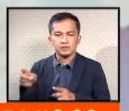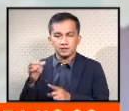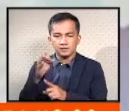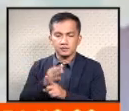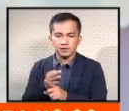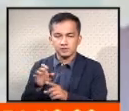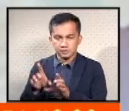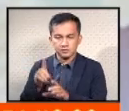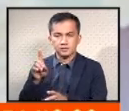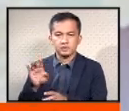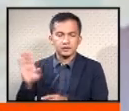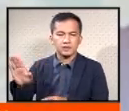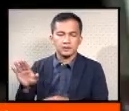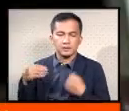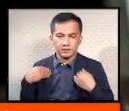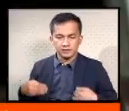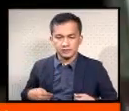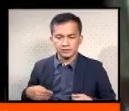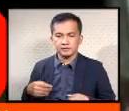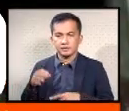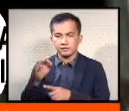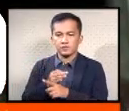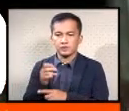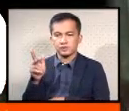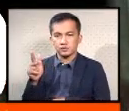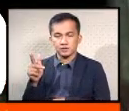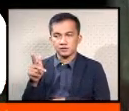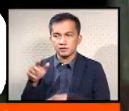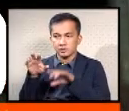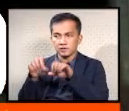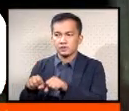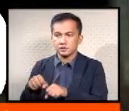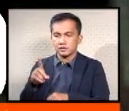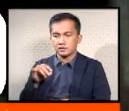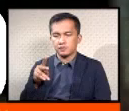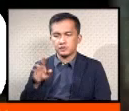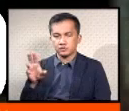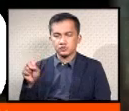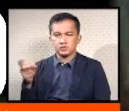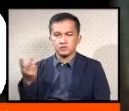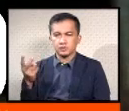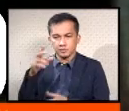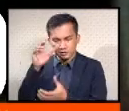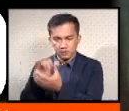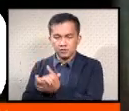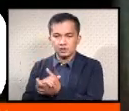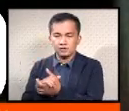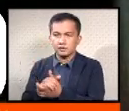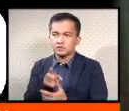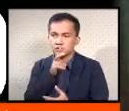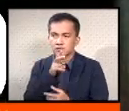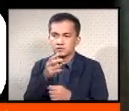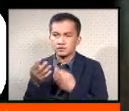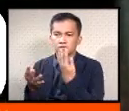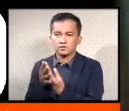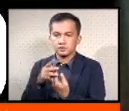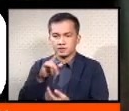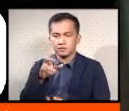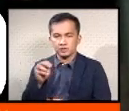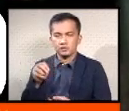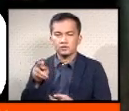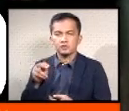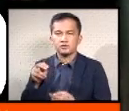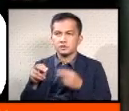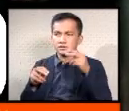lang nadiskubre ang bangkay niya. February 23, nang maaresto sa Damascus, Syria ang mag-asawang sospek. Nakakulungin sa Lebanon si Asaf na